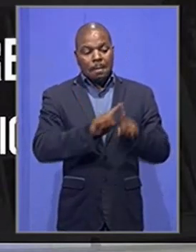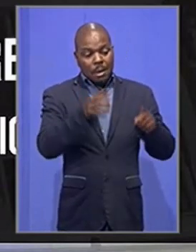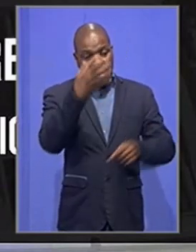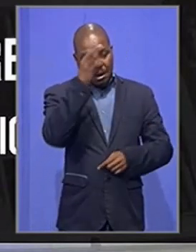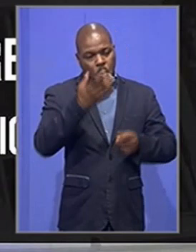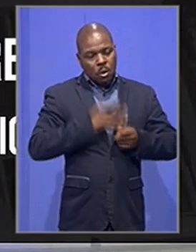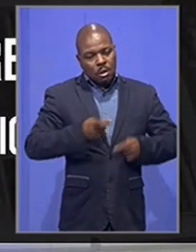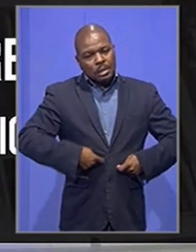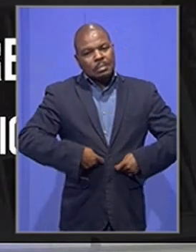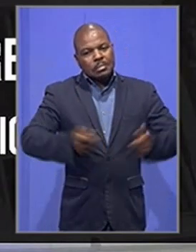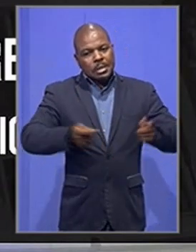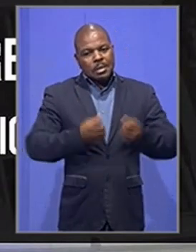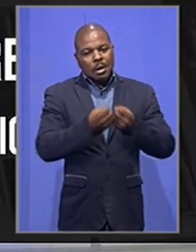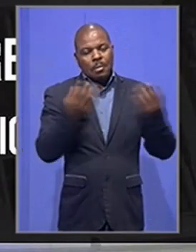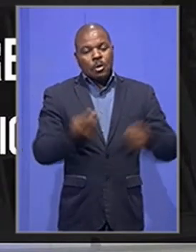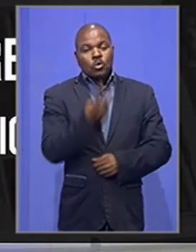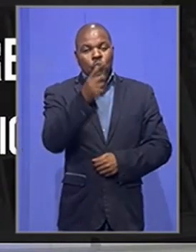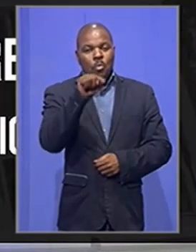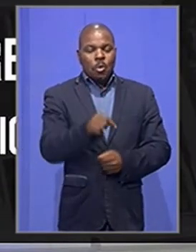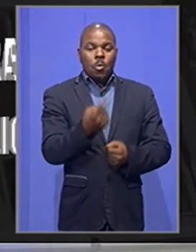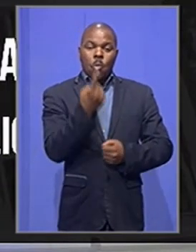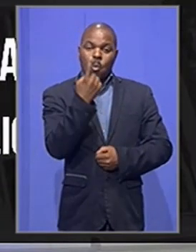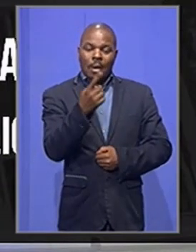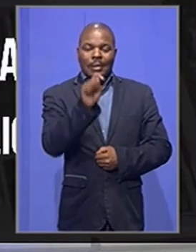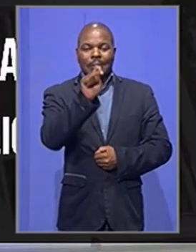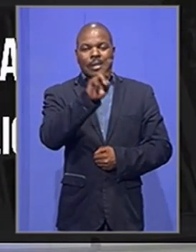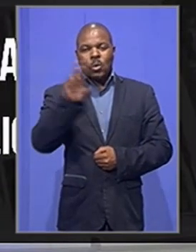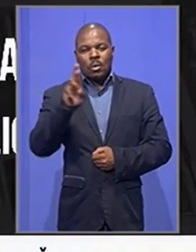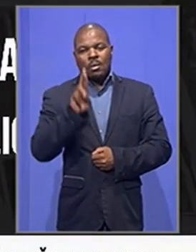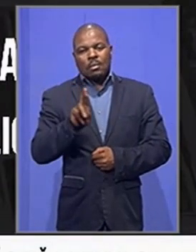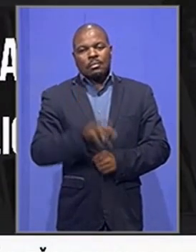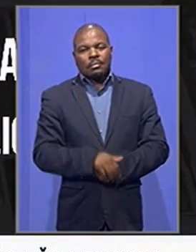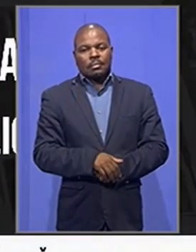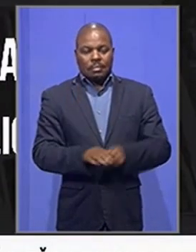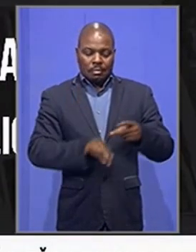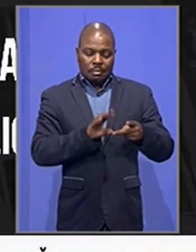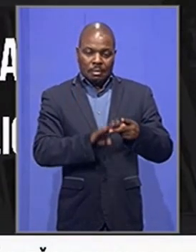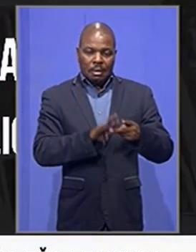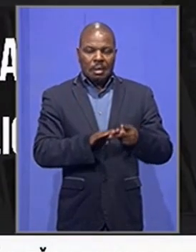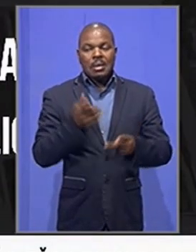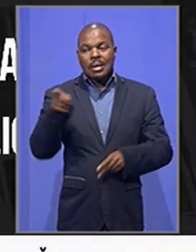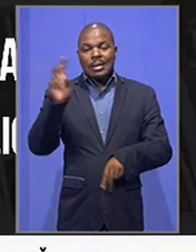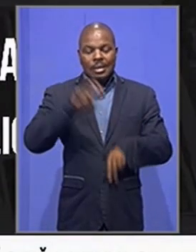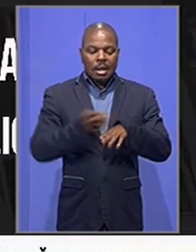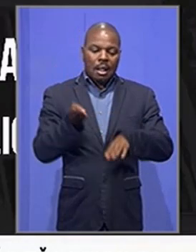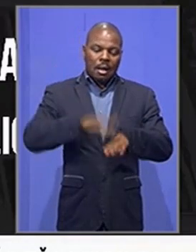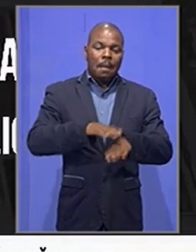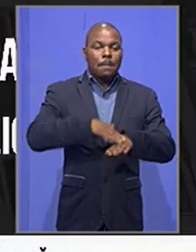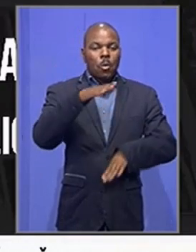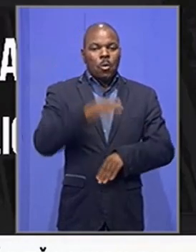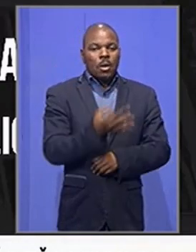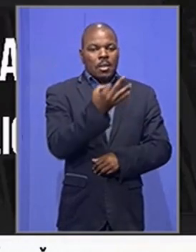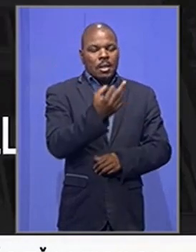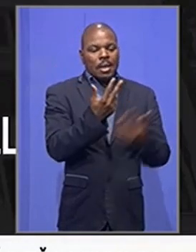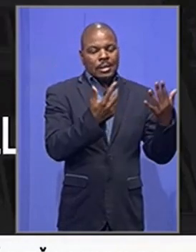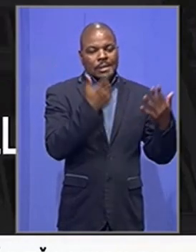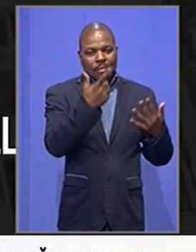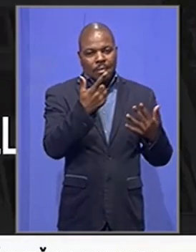šomiša tšhelete yeo e ka bago 2.1 trillion rand. Mola tlhaelelo e tla ba go dibilione tše